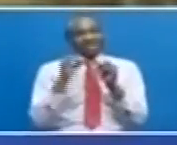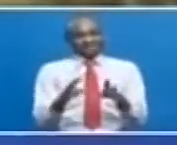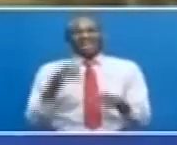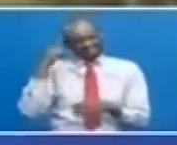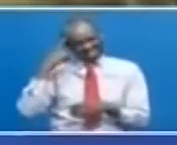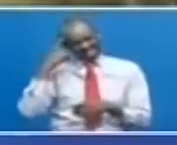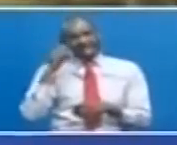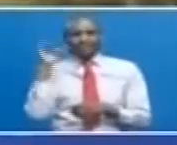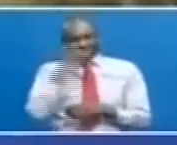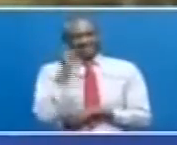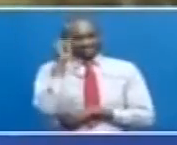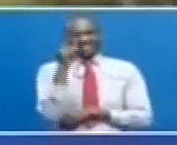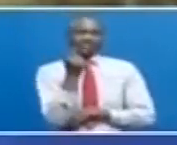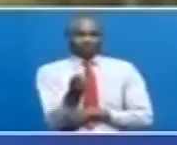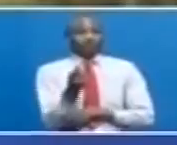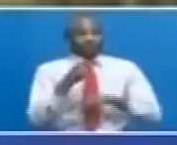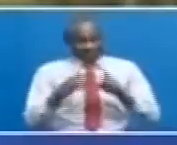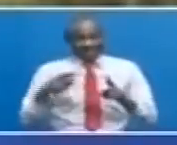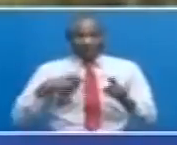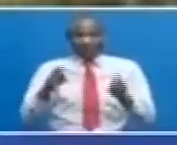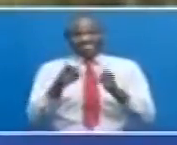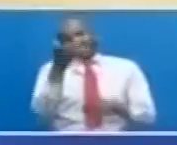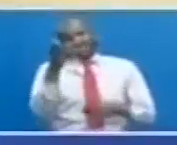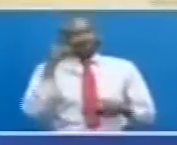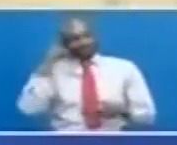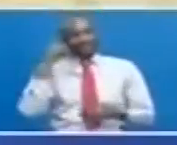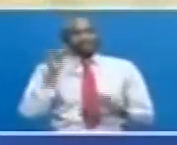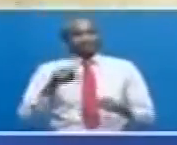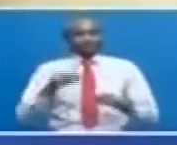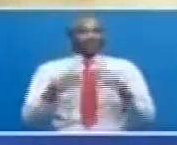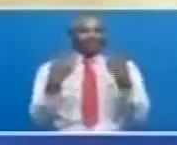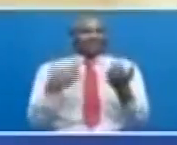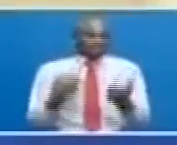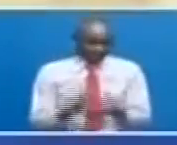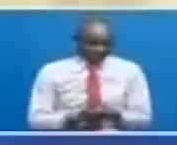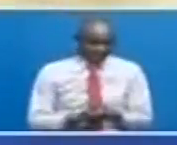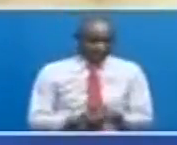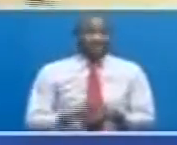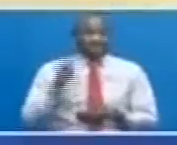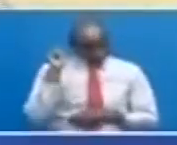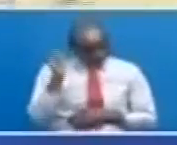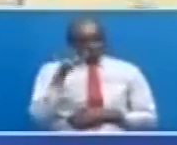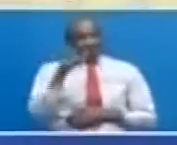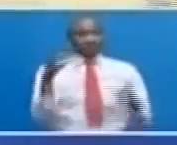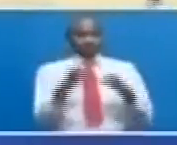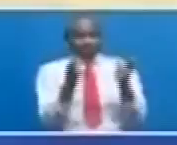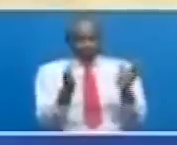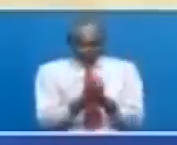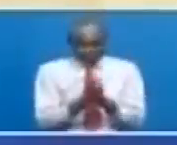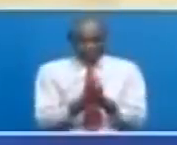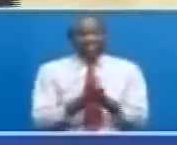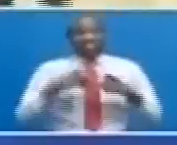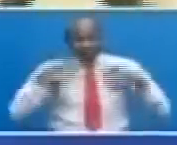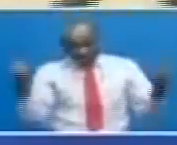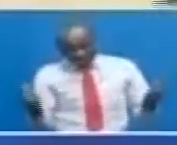tu maelewano kidogo, lakini vile iliangaziwa ukafikiria kwamba kuna mvutano. Kenya has been placed in a tough first round pool alongside host